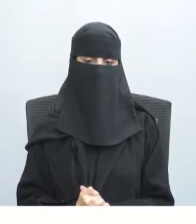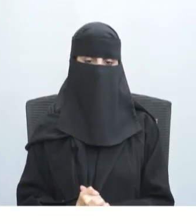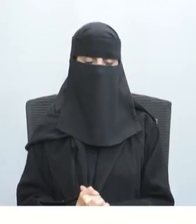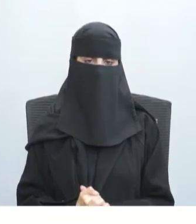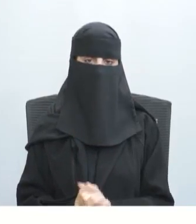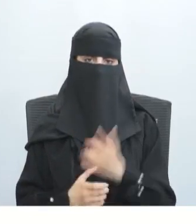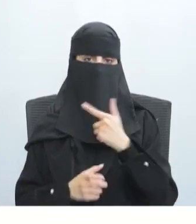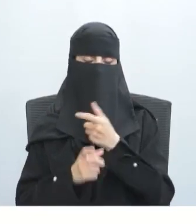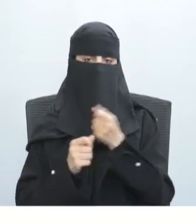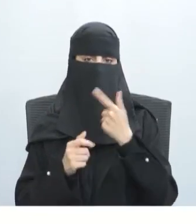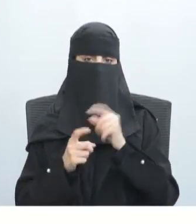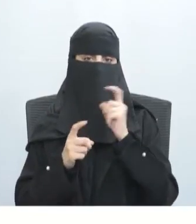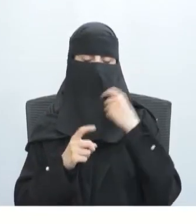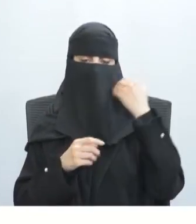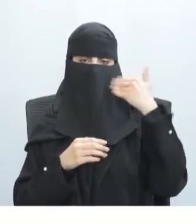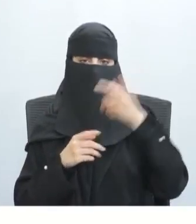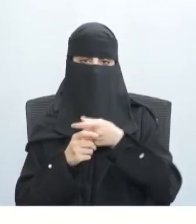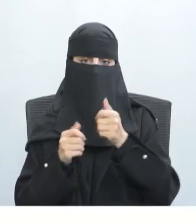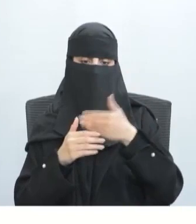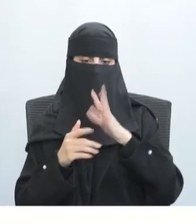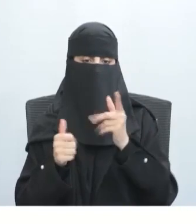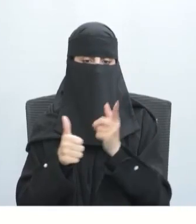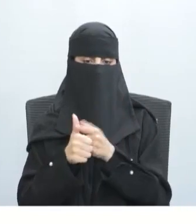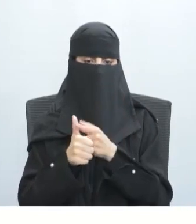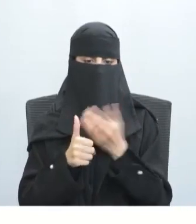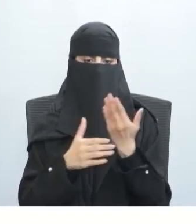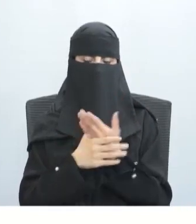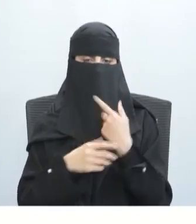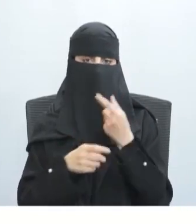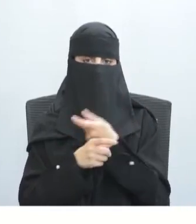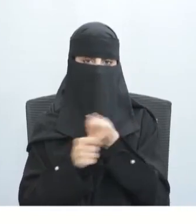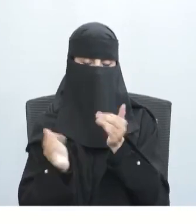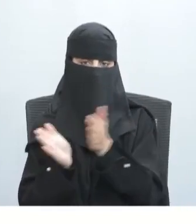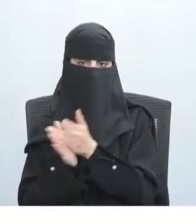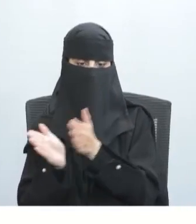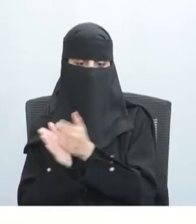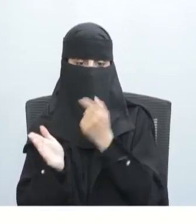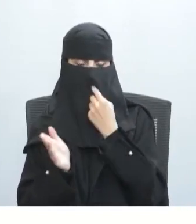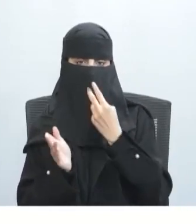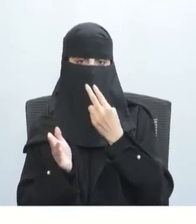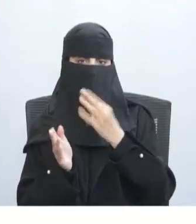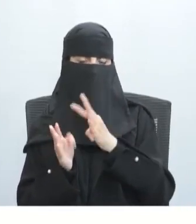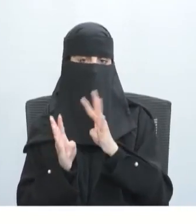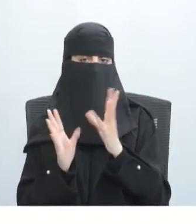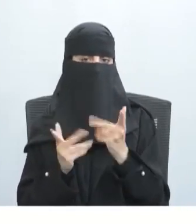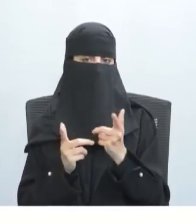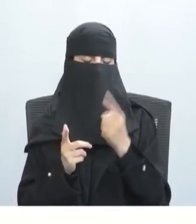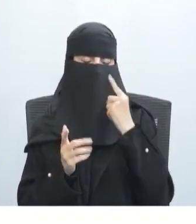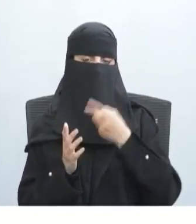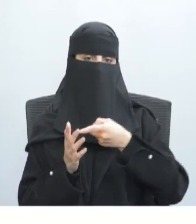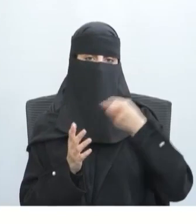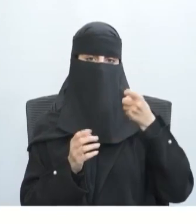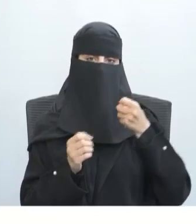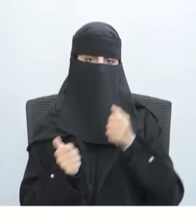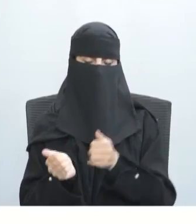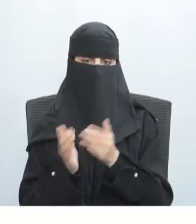لدينا مبلغ ونحسب له القيمه المستقبليه اولا لنحدد قيمه المدخرات والاستثمار في وقت لاحق قد تستثمر مبلغ